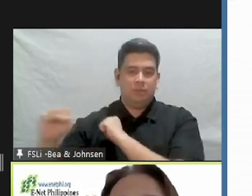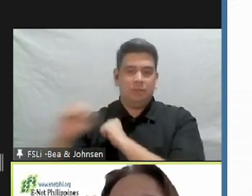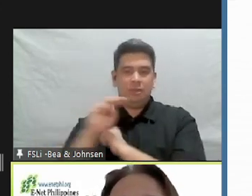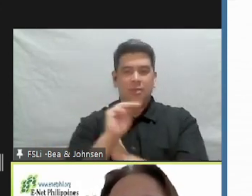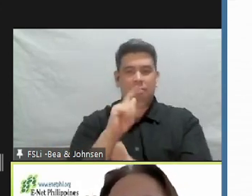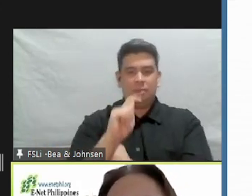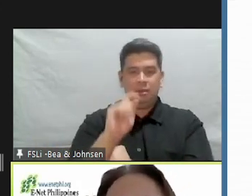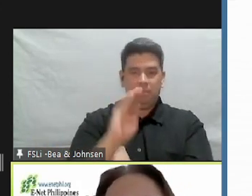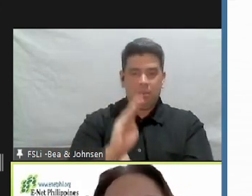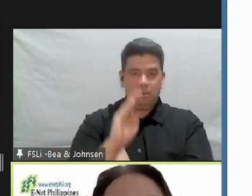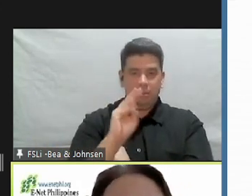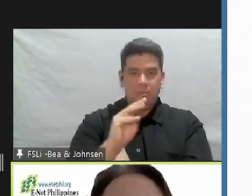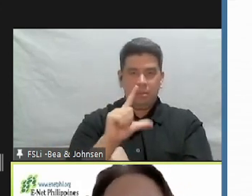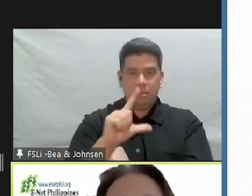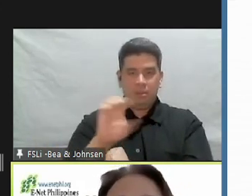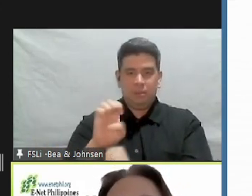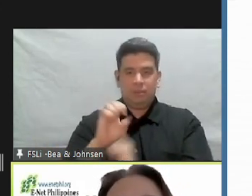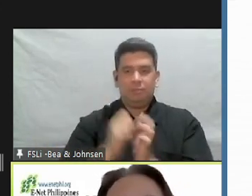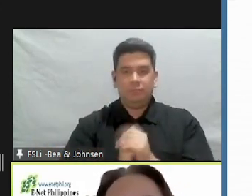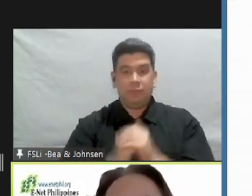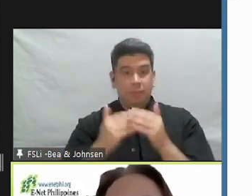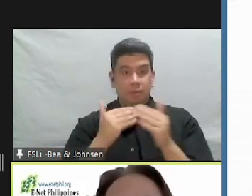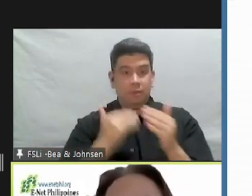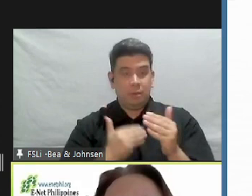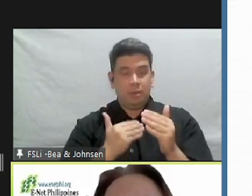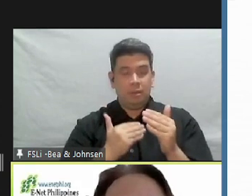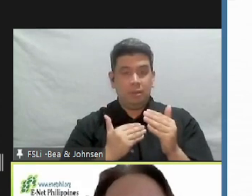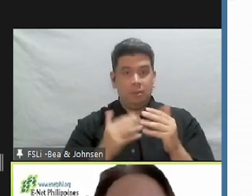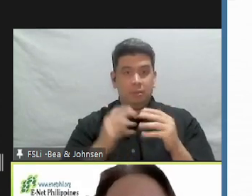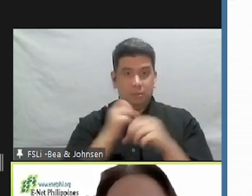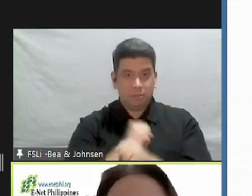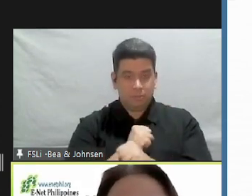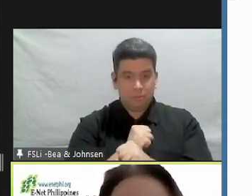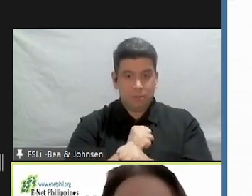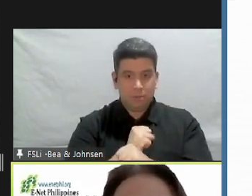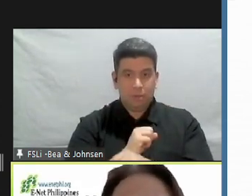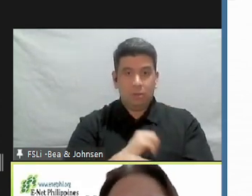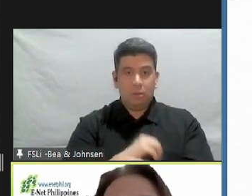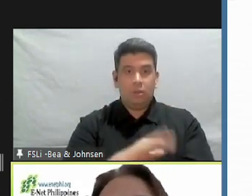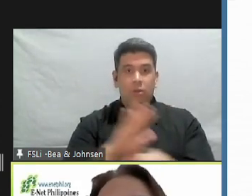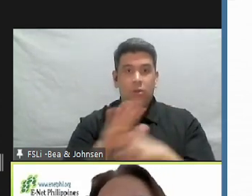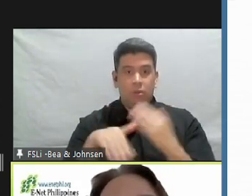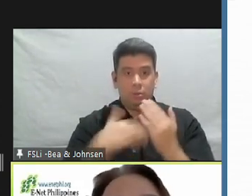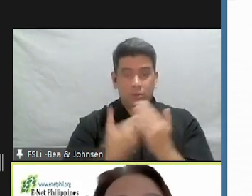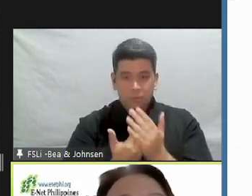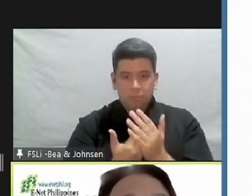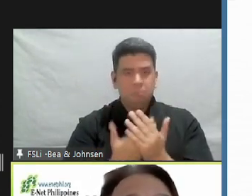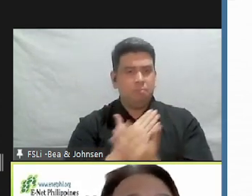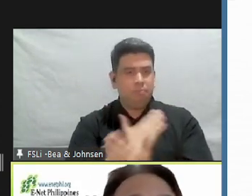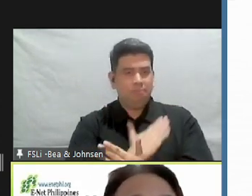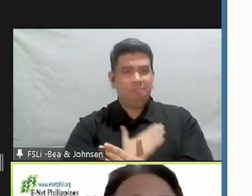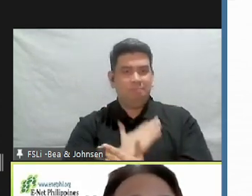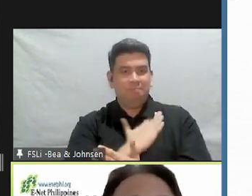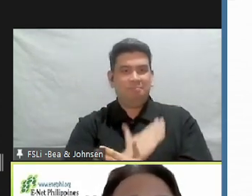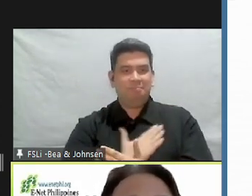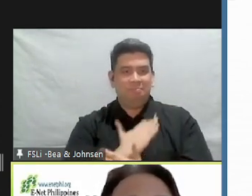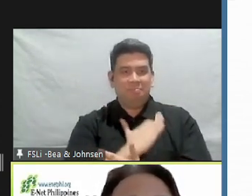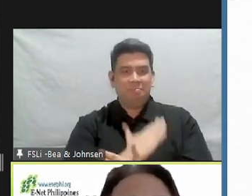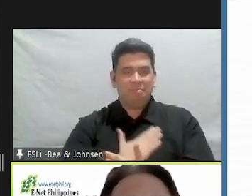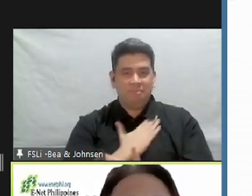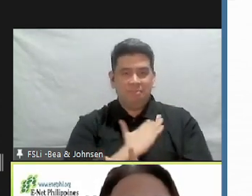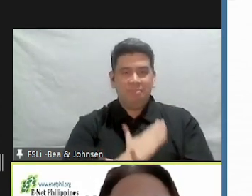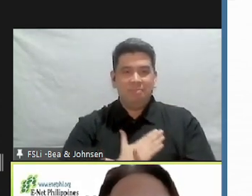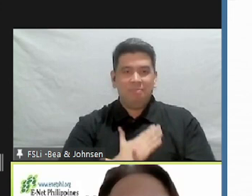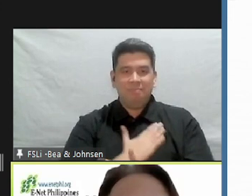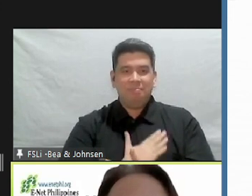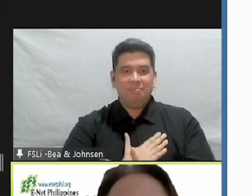So bago po tayo magtapos, inaanyayahan po ang lahat, no? At sana pati yung mga